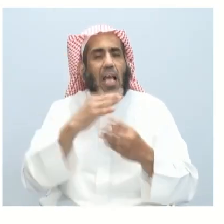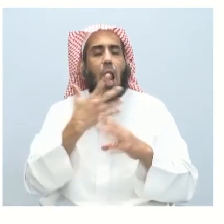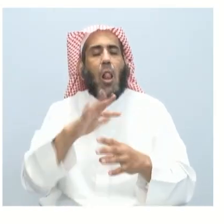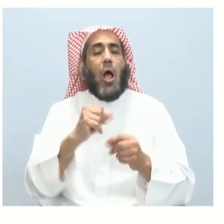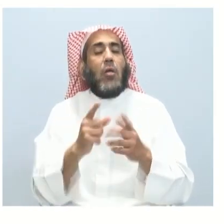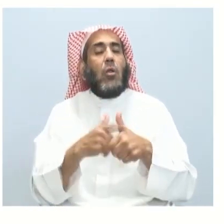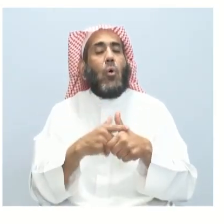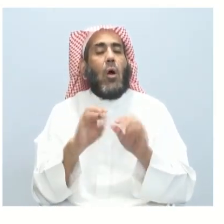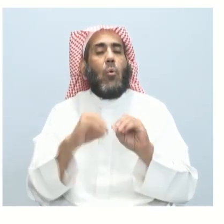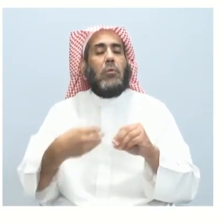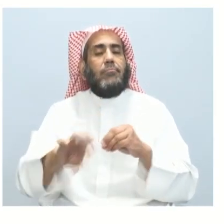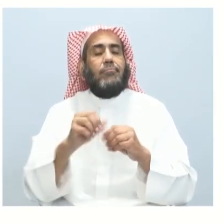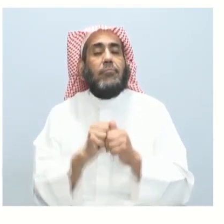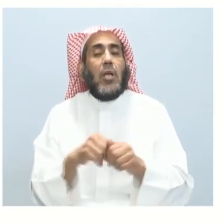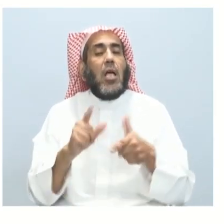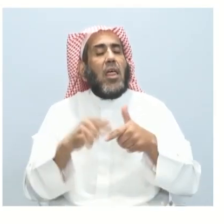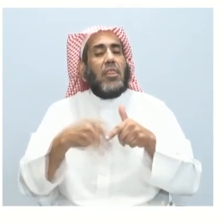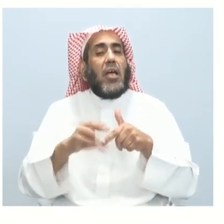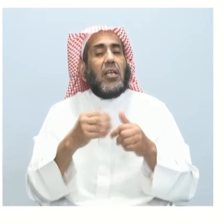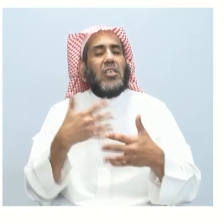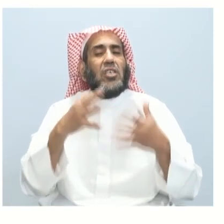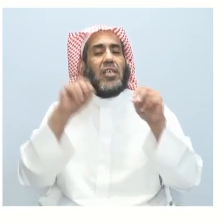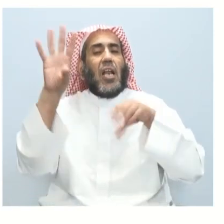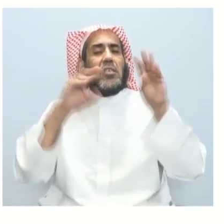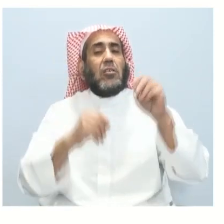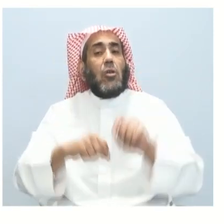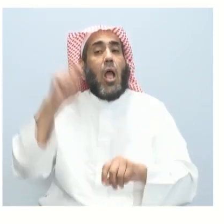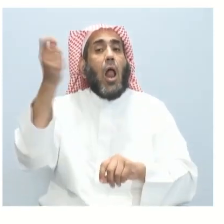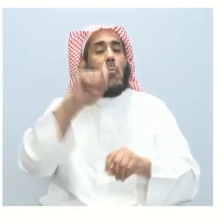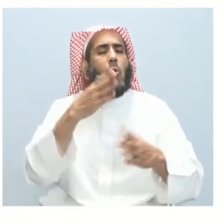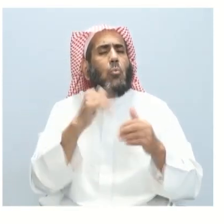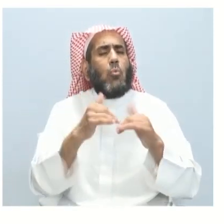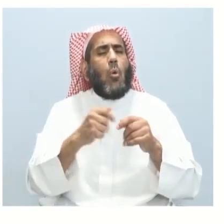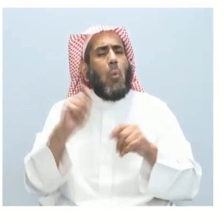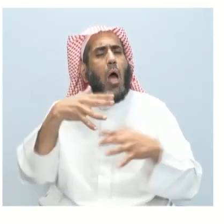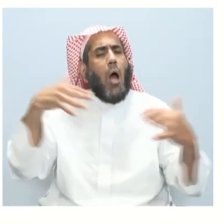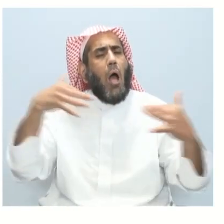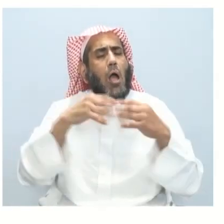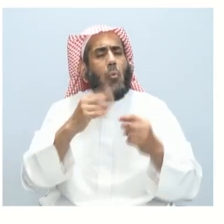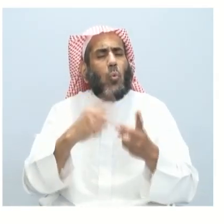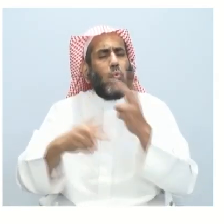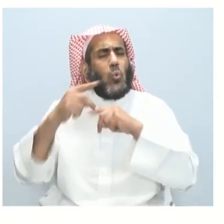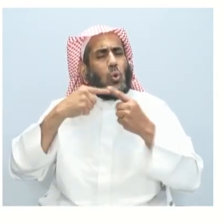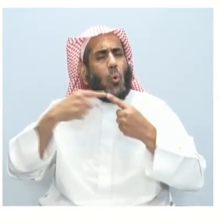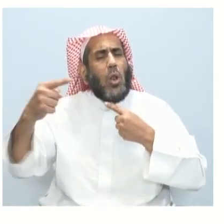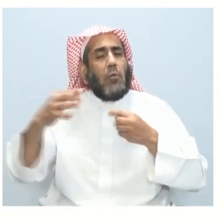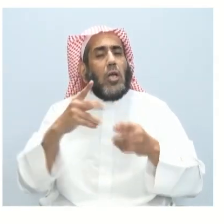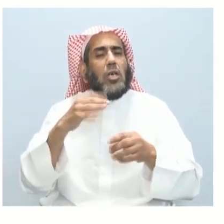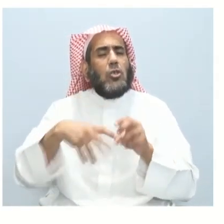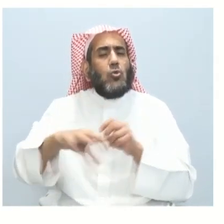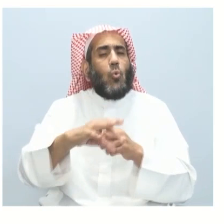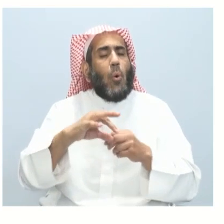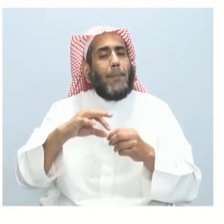وهذا النوع الاول التي تحدثنا عنه النوع الثاني الشعر القصصي الملحمي الذي نظمت به الملاحم الاسطوريه الطويله وعرفت عند